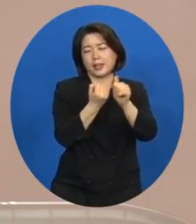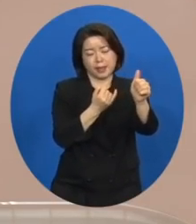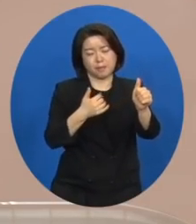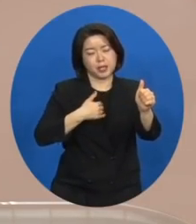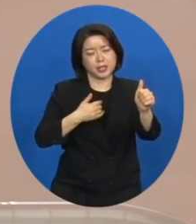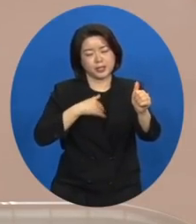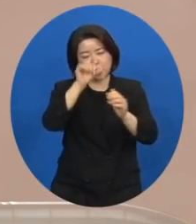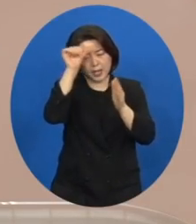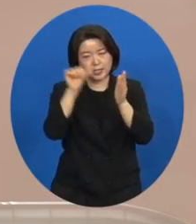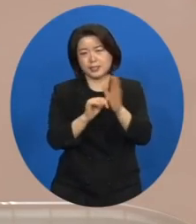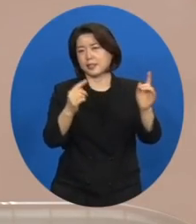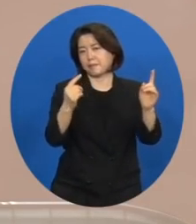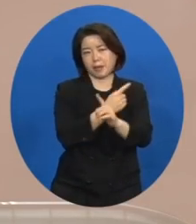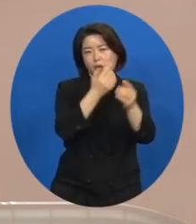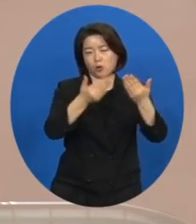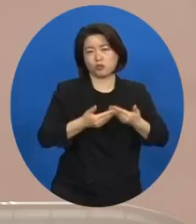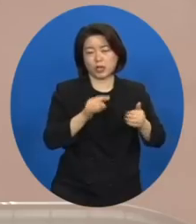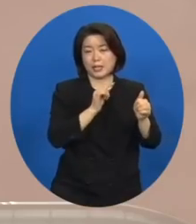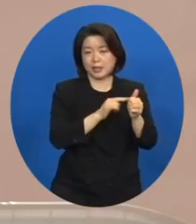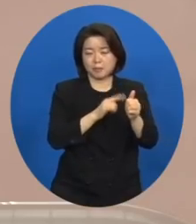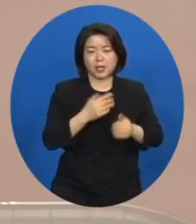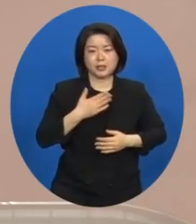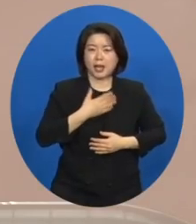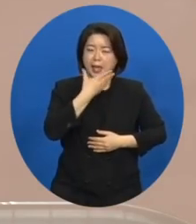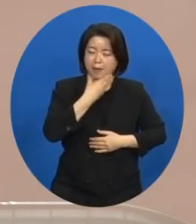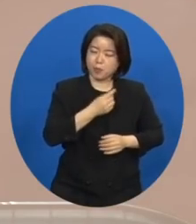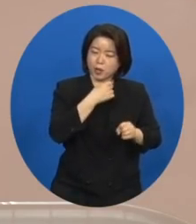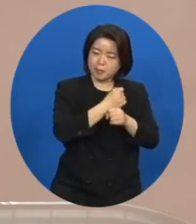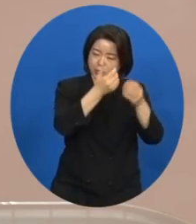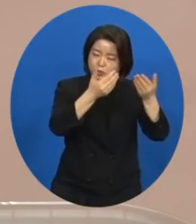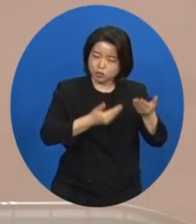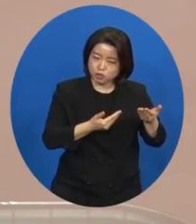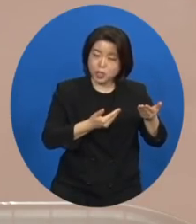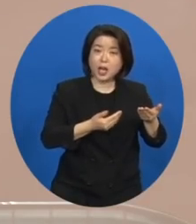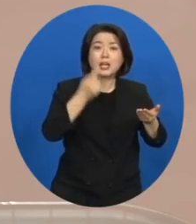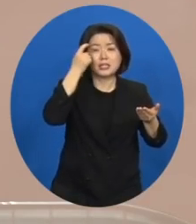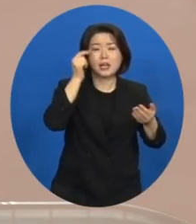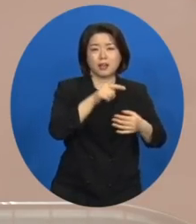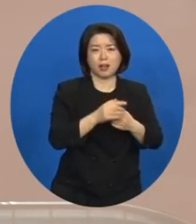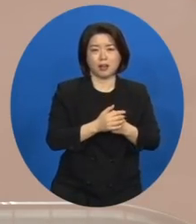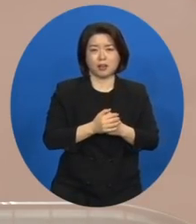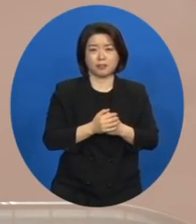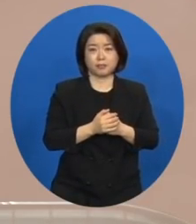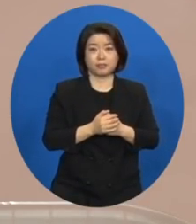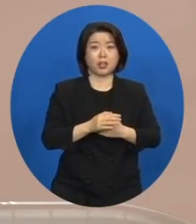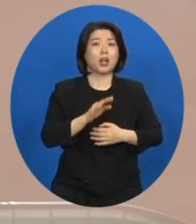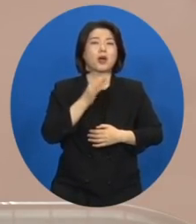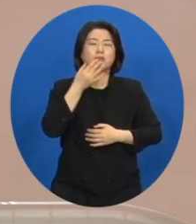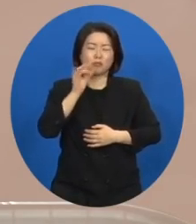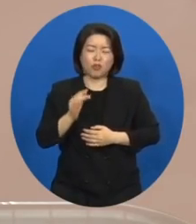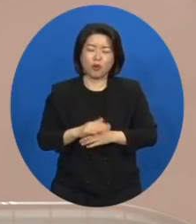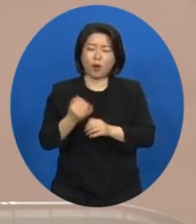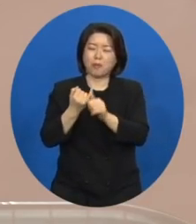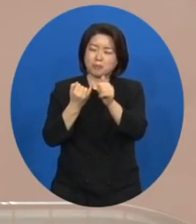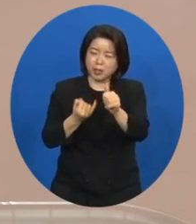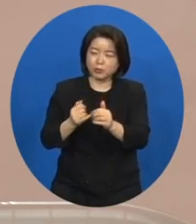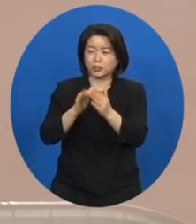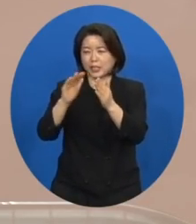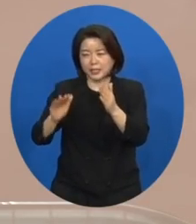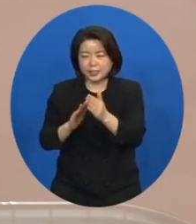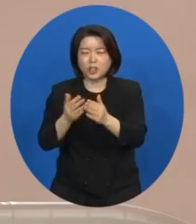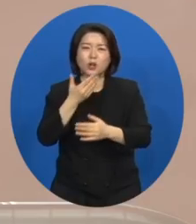배우자가 내 인생을 행복하게 만들어 줄 거에요 물론 여러분 배우자 가족 얼마나 중요한 하나님이 우리에게 주신 가장